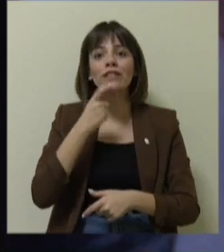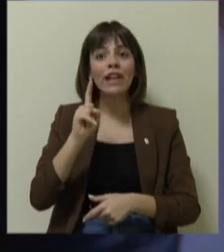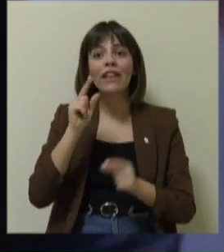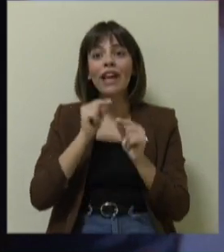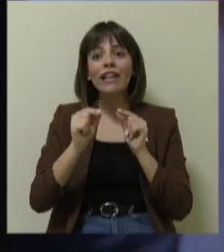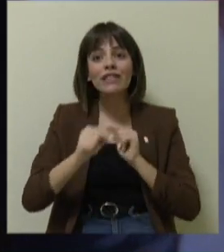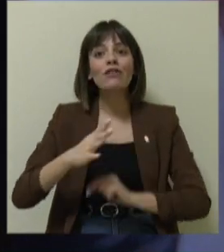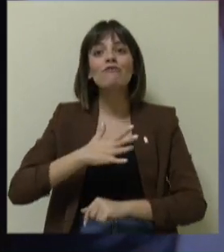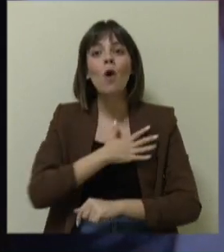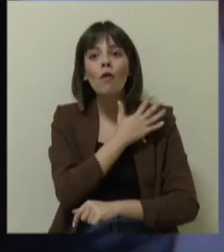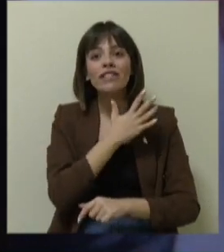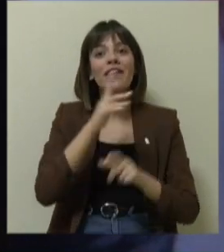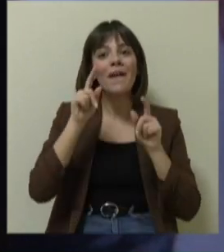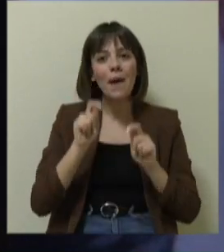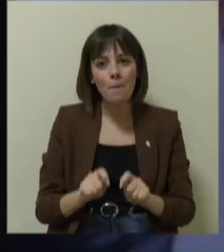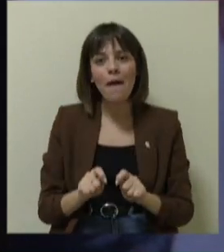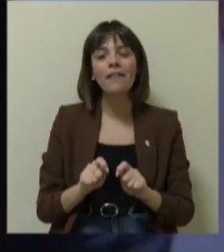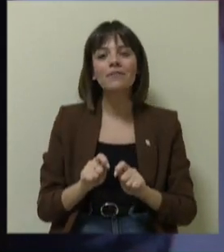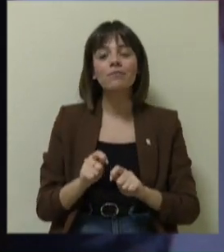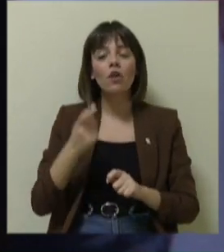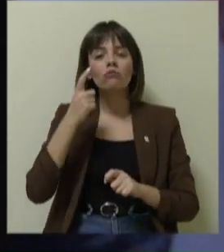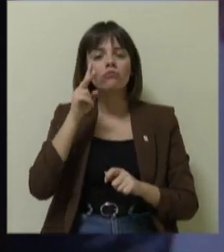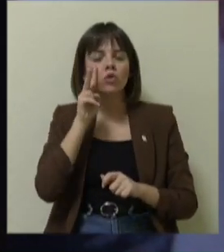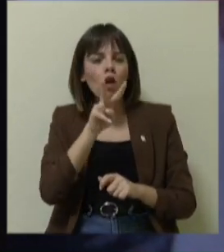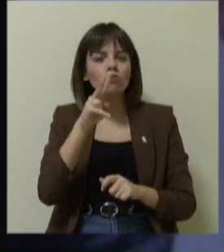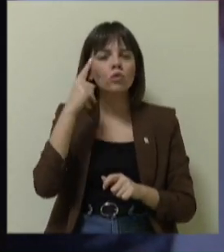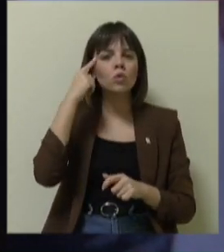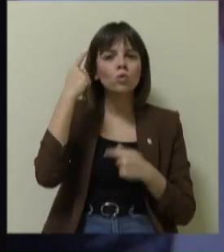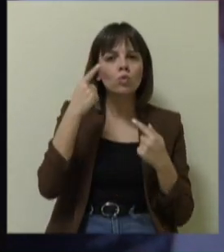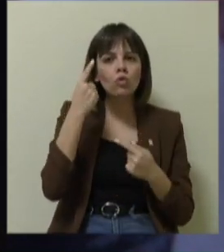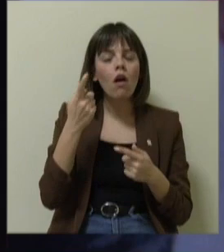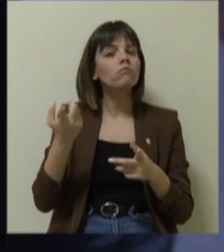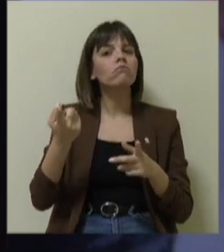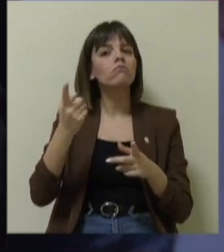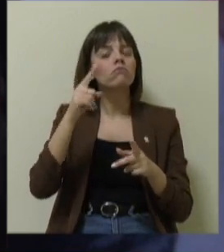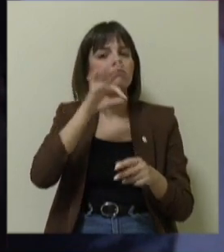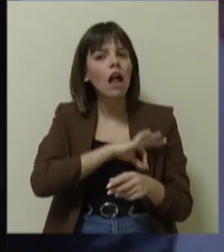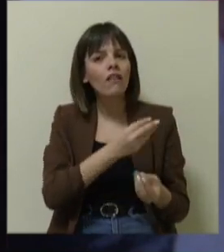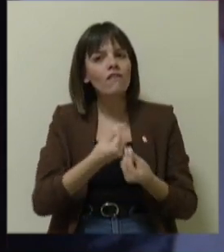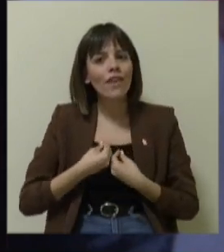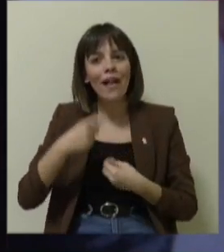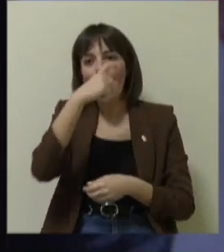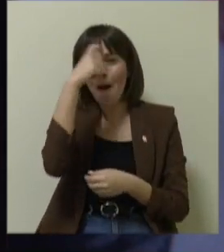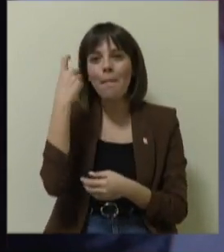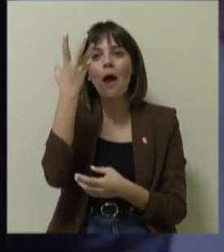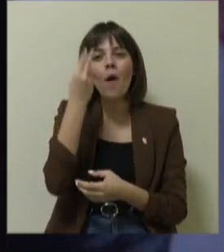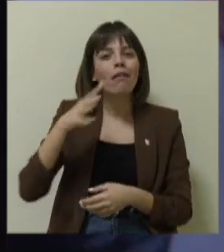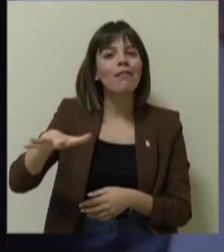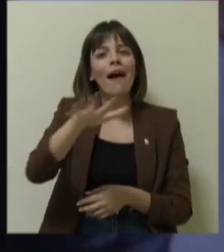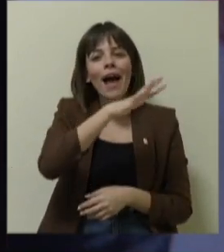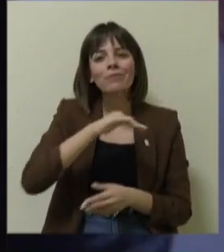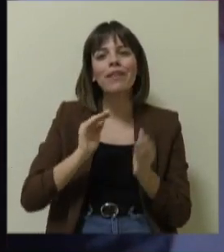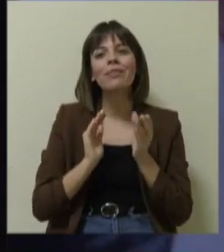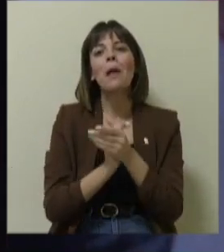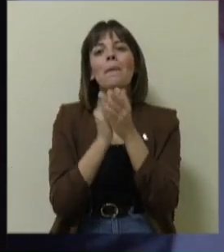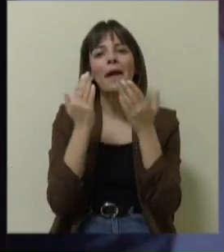iktisat kongresini düzenleyen, görüş ve düşünceleriyle katkı veren, emeği geçen herkesi tebrik